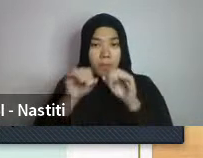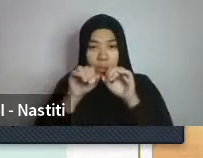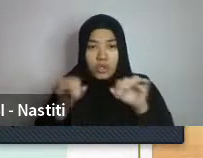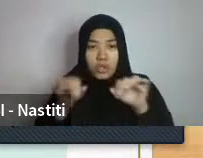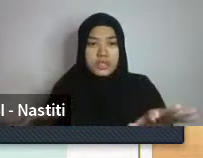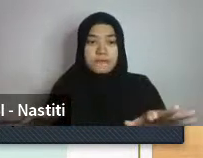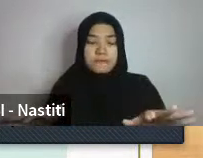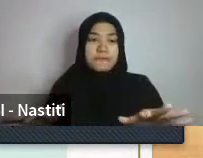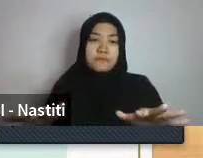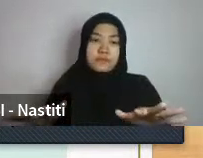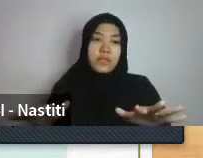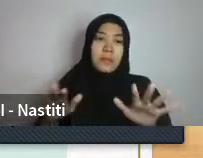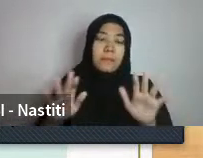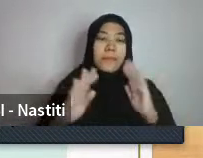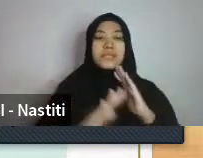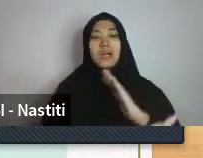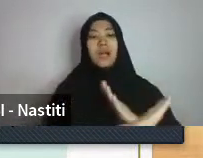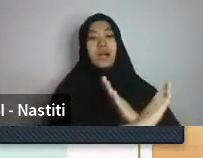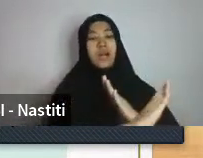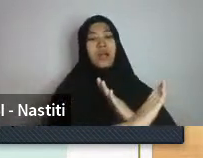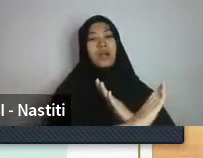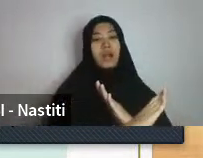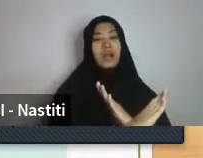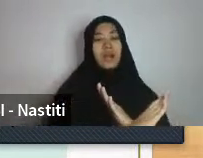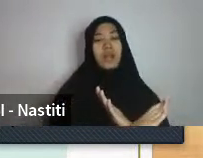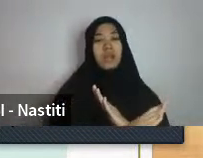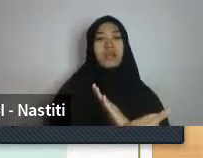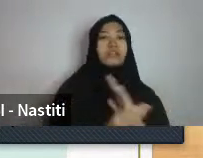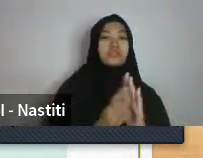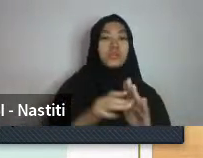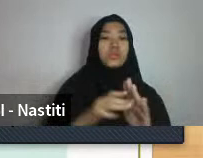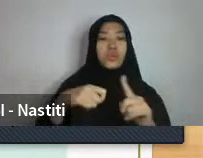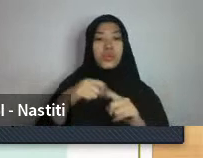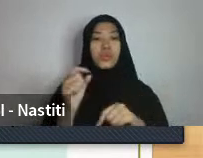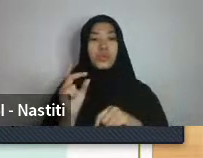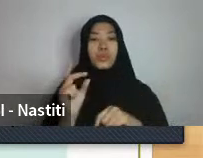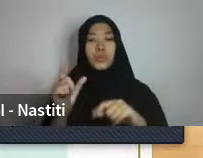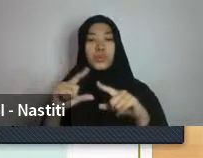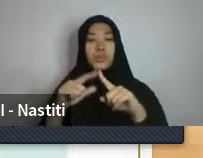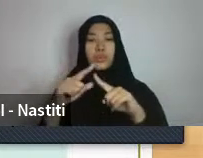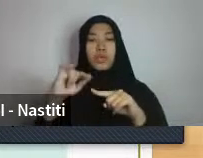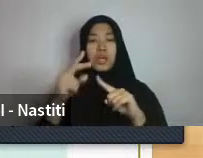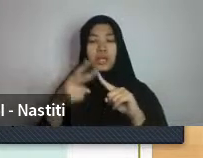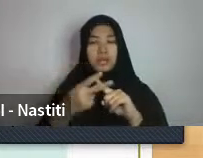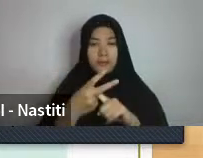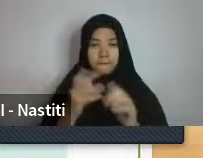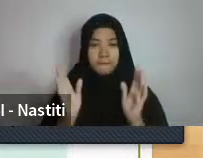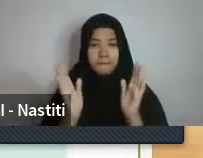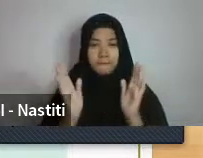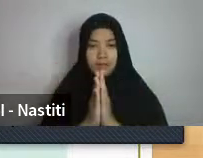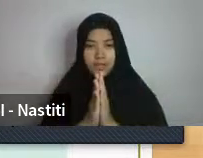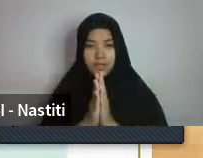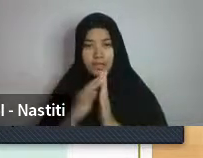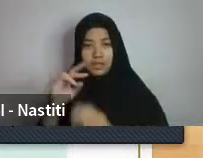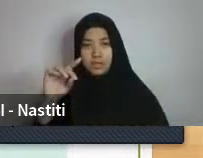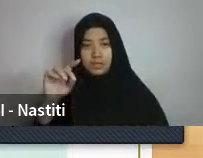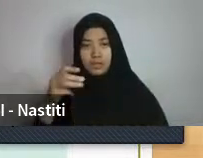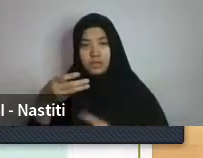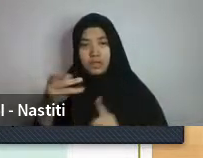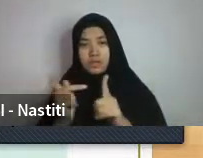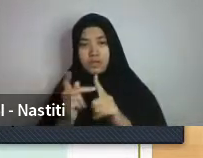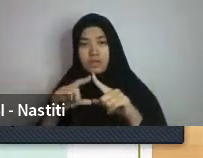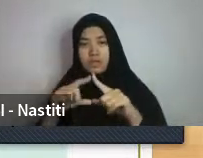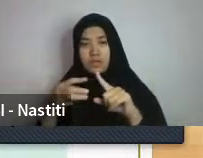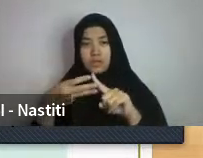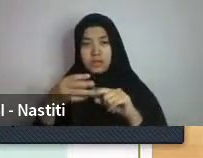dan rehabilitatif. Pelaksananya bisa dari pemerintah, Pemda, maupun dari masyarakat. Dan di sana